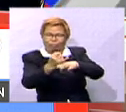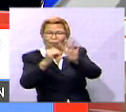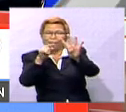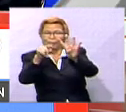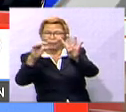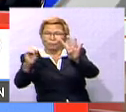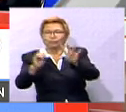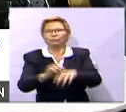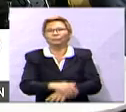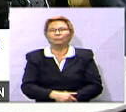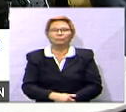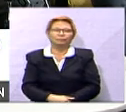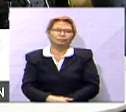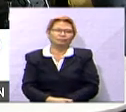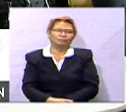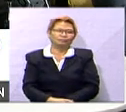4.0.